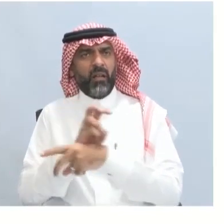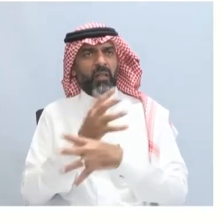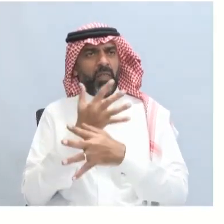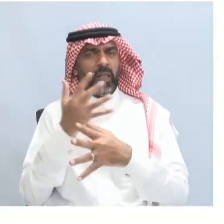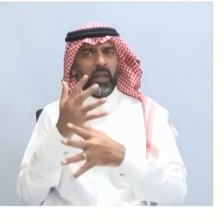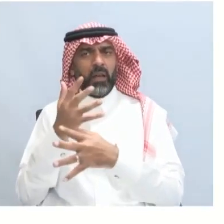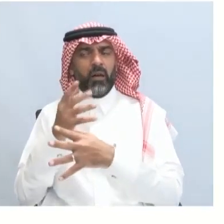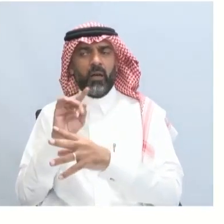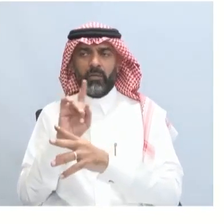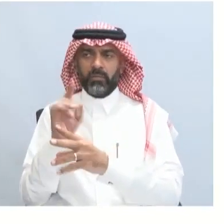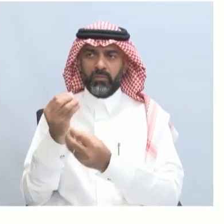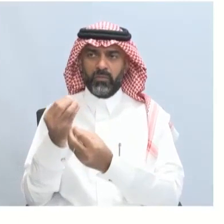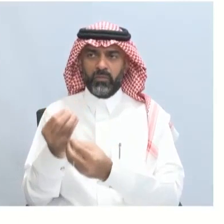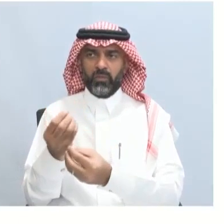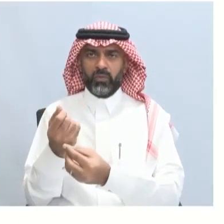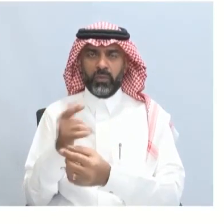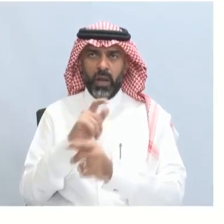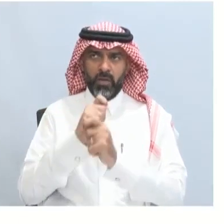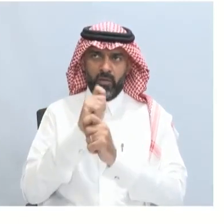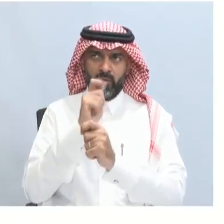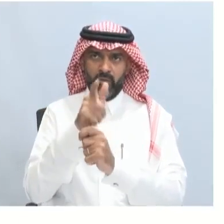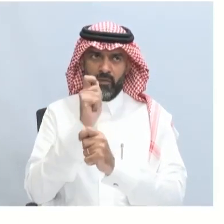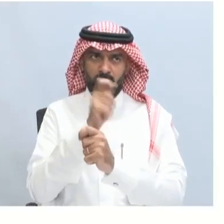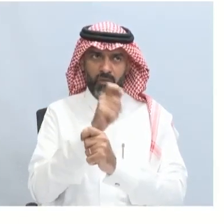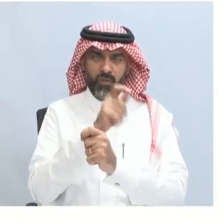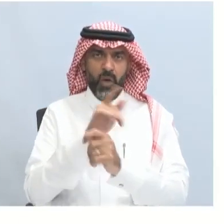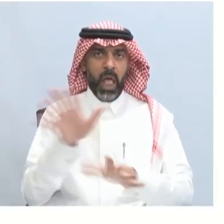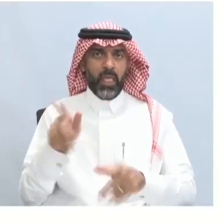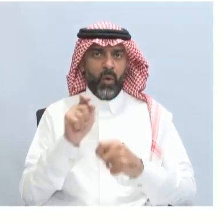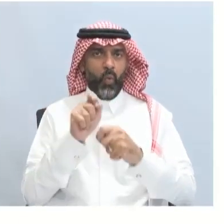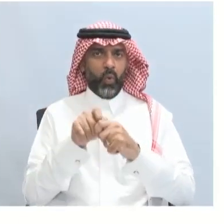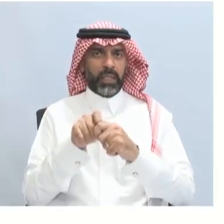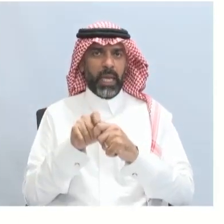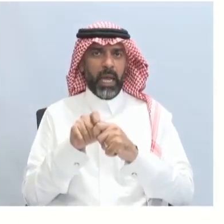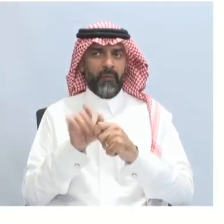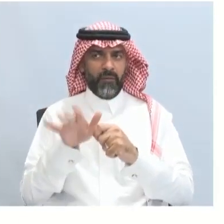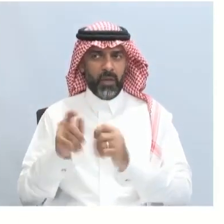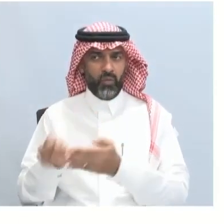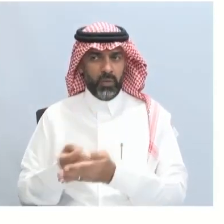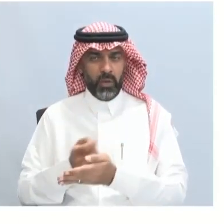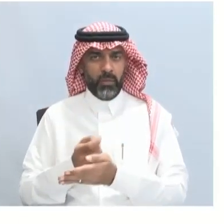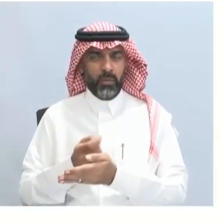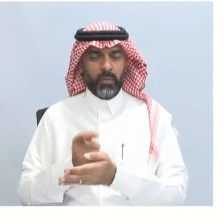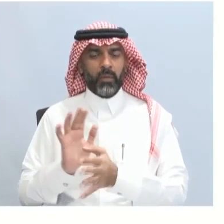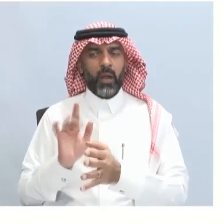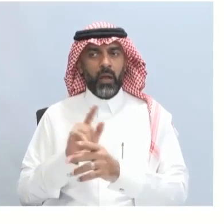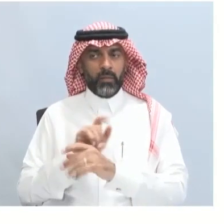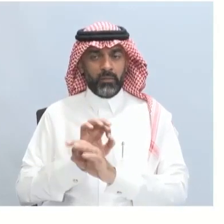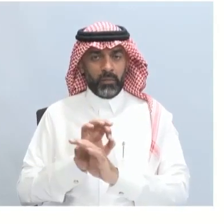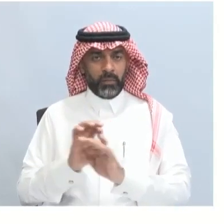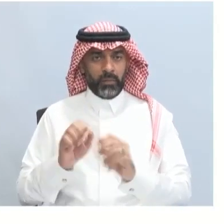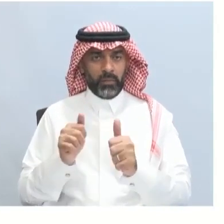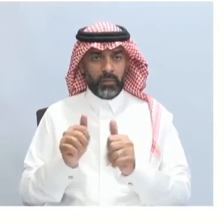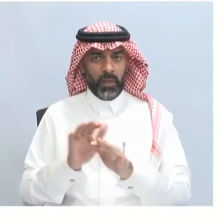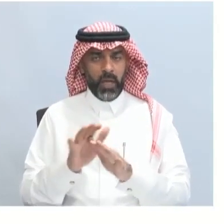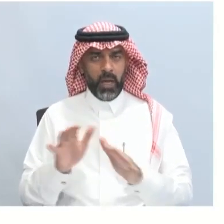يتم سداد ديونه وتنفيذ وصيته وذلك استنادا لقول الله عز وجل من بعد وصيه يوصى ي